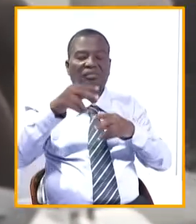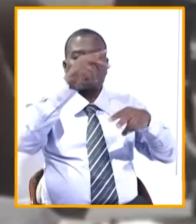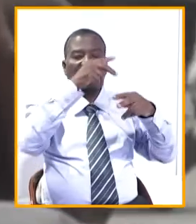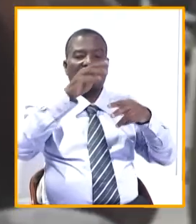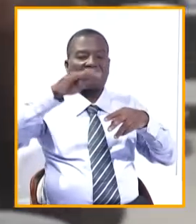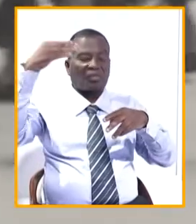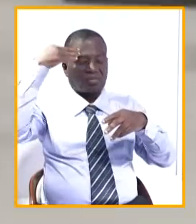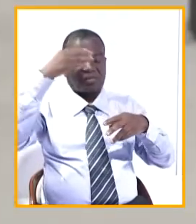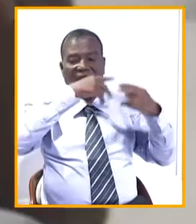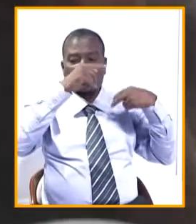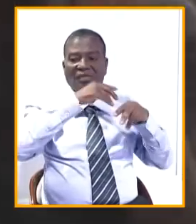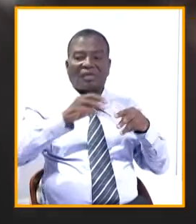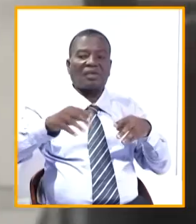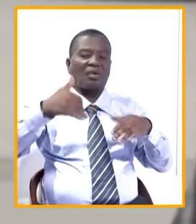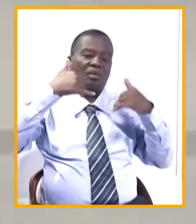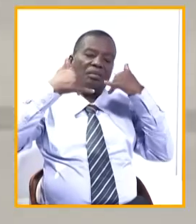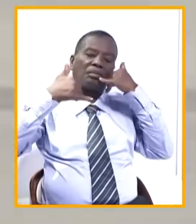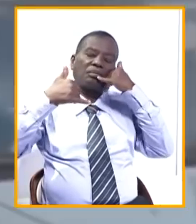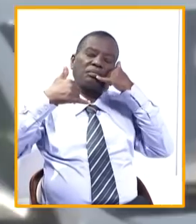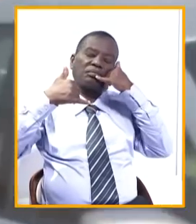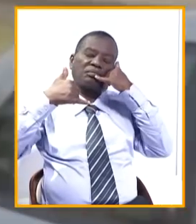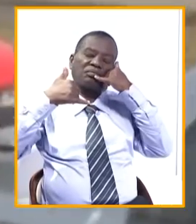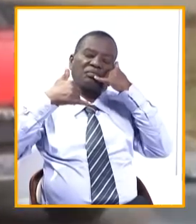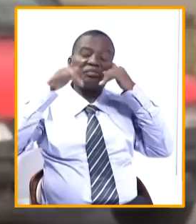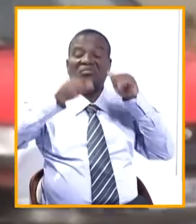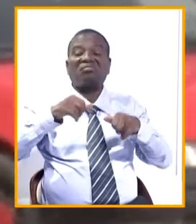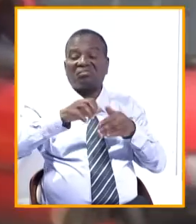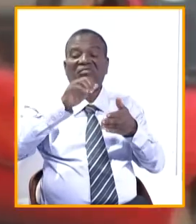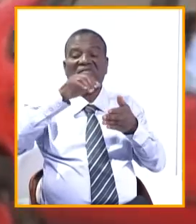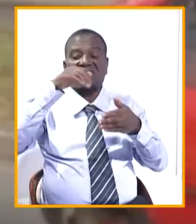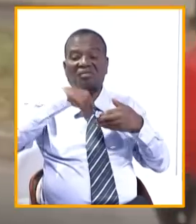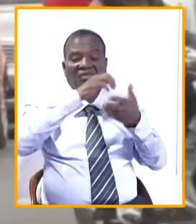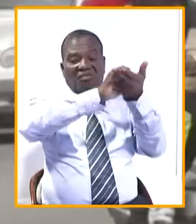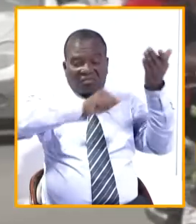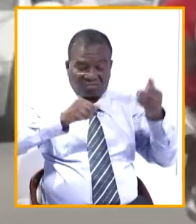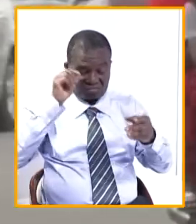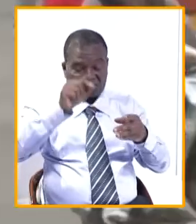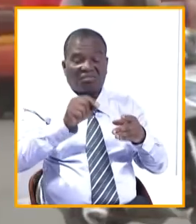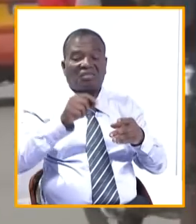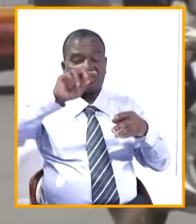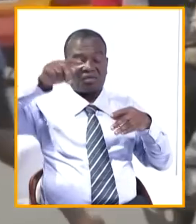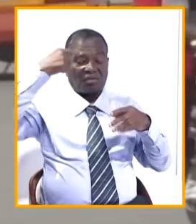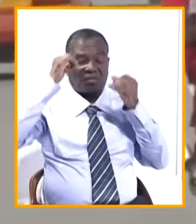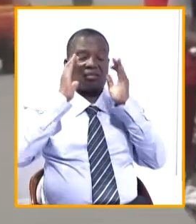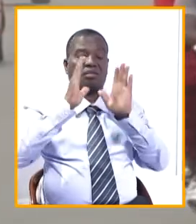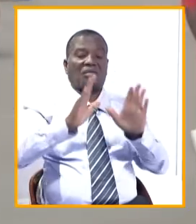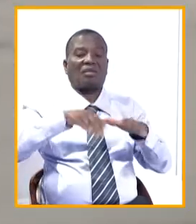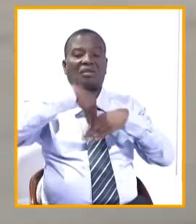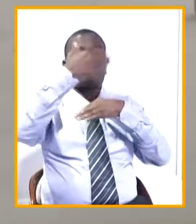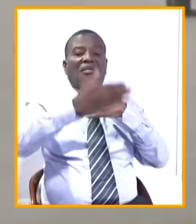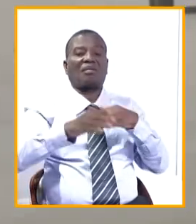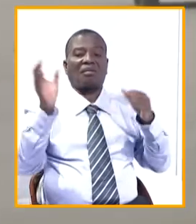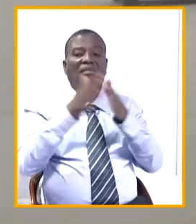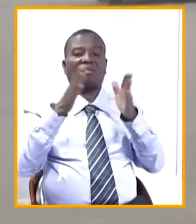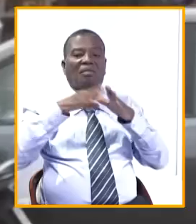Transports, le téléphone et l'alcool au volant pourraient vous coûter le plus de points que les autres infractions. Le gouvernement ivoirien, à l'issue d'un conseil